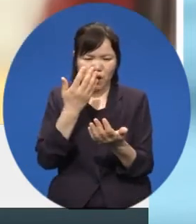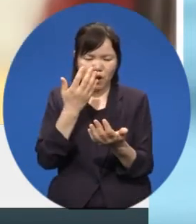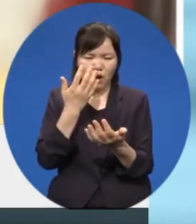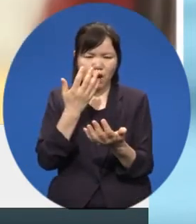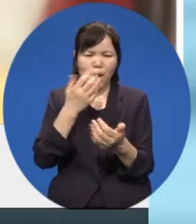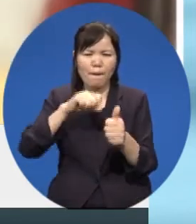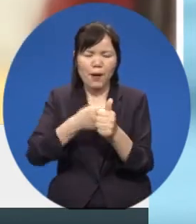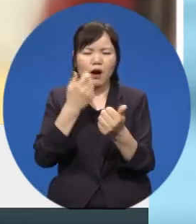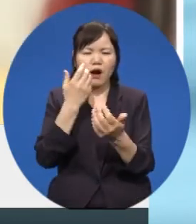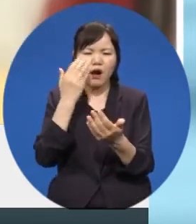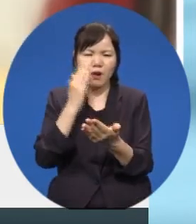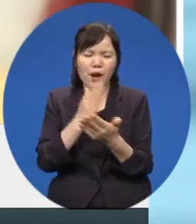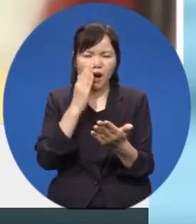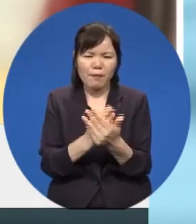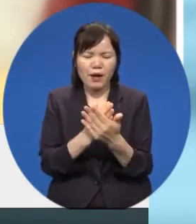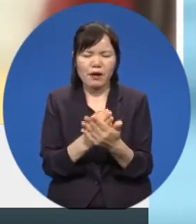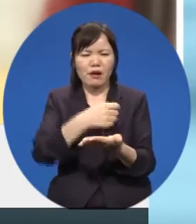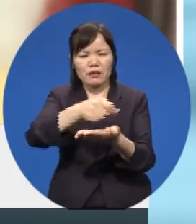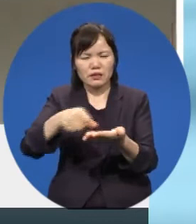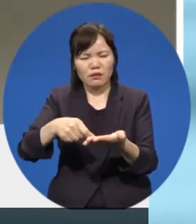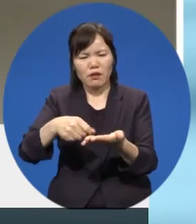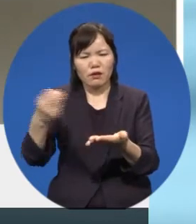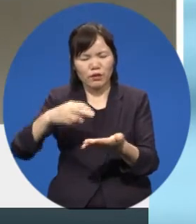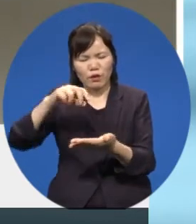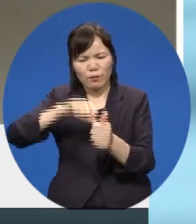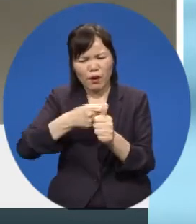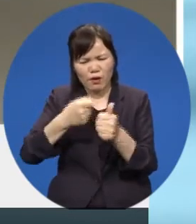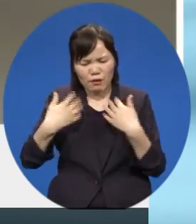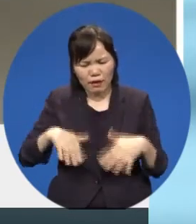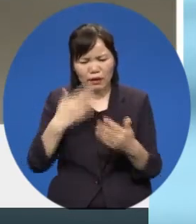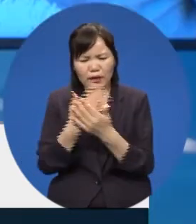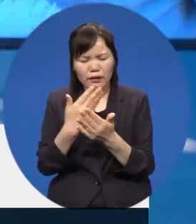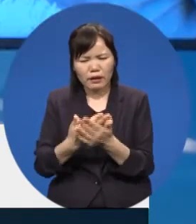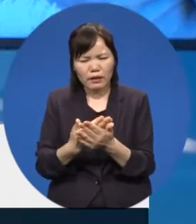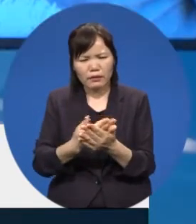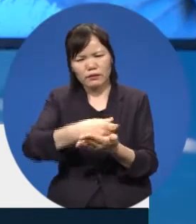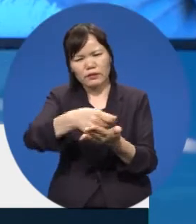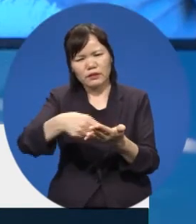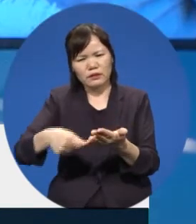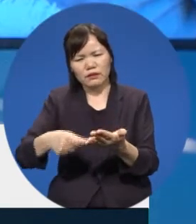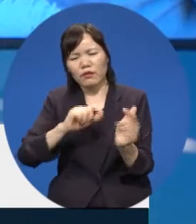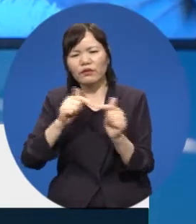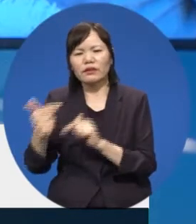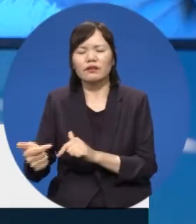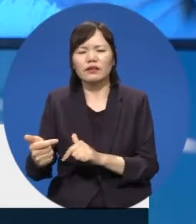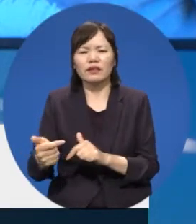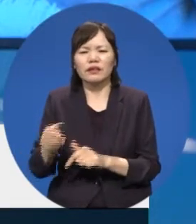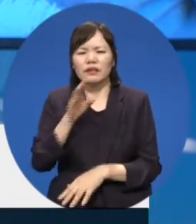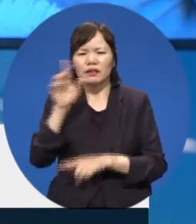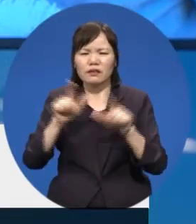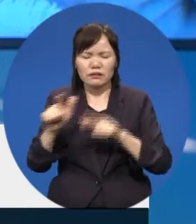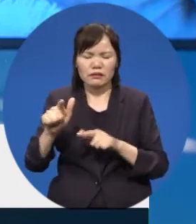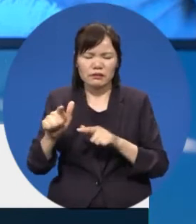피해자가 참가자를 처벌 값 약하게 해 달라고 하는 선처 타논 이런 부분들이 현실적으로 먹혀